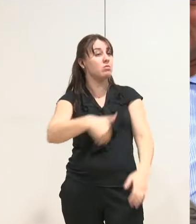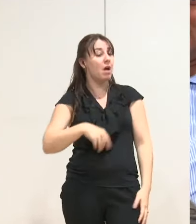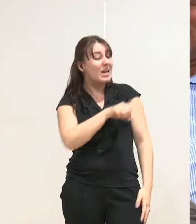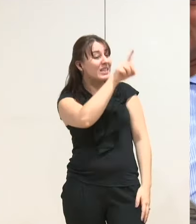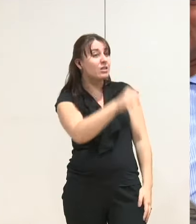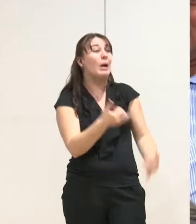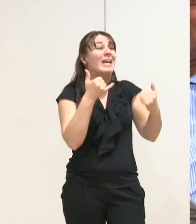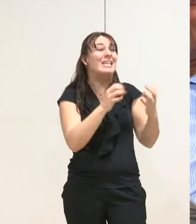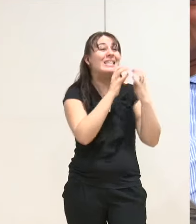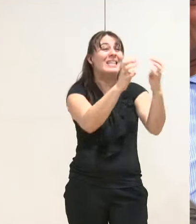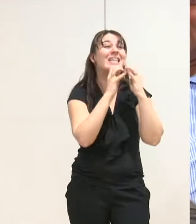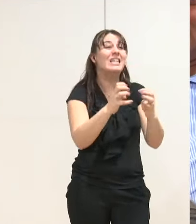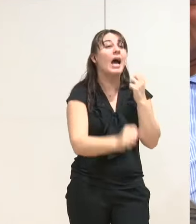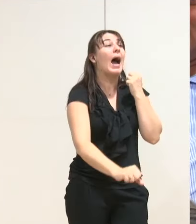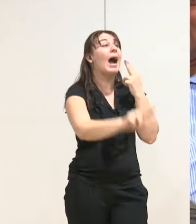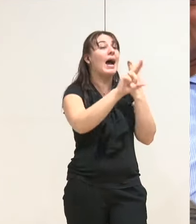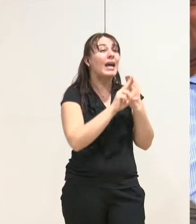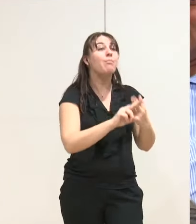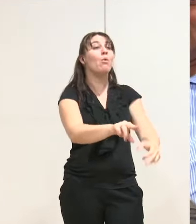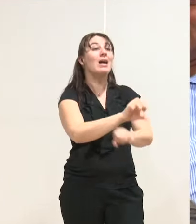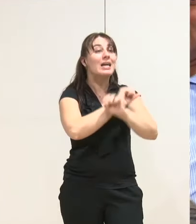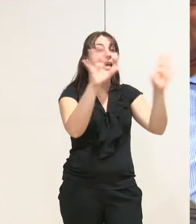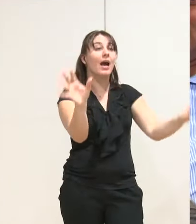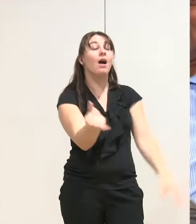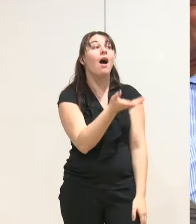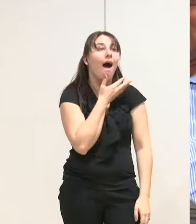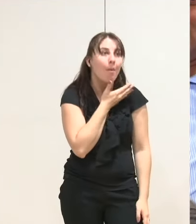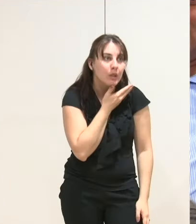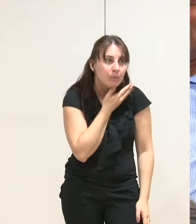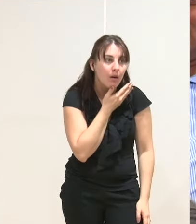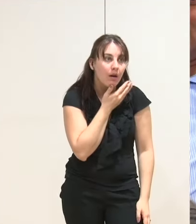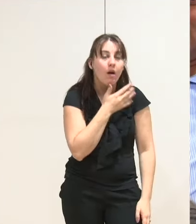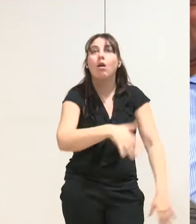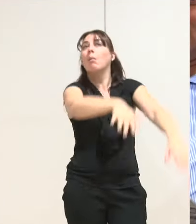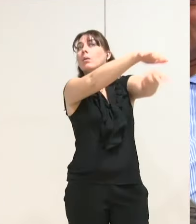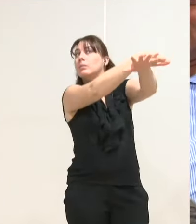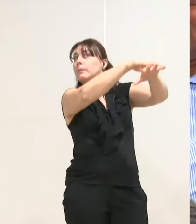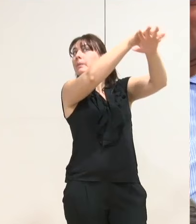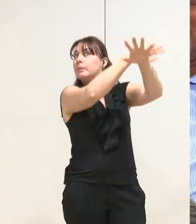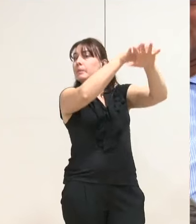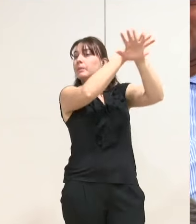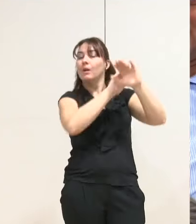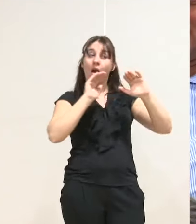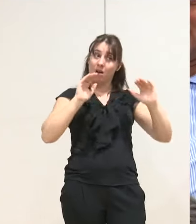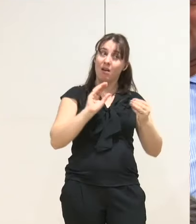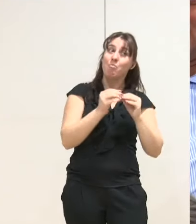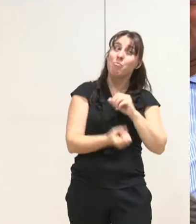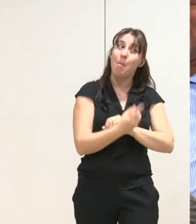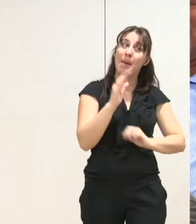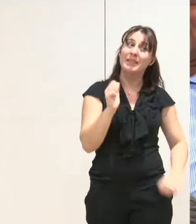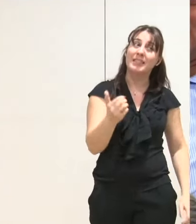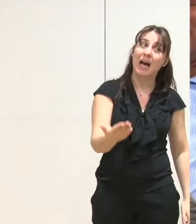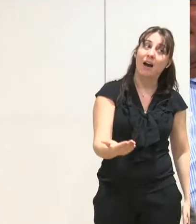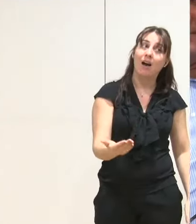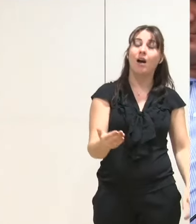personne ici dans cette assemblée n'a été capable de dire ce que vous faisiez durant cette période c'est au fond c'est un petit peu ça le problème et d'une manière